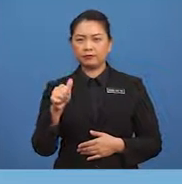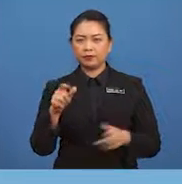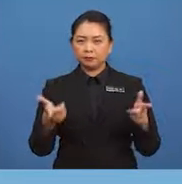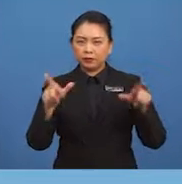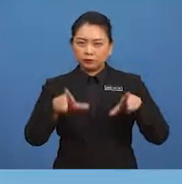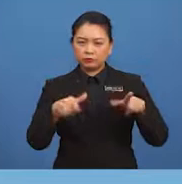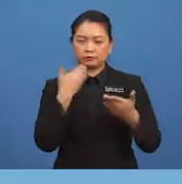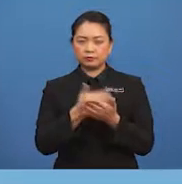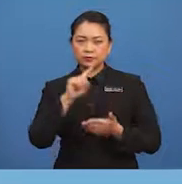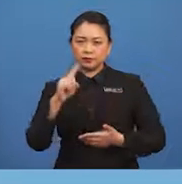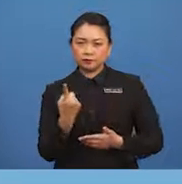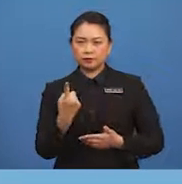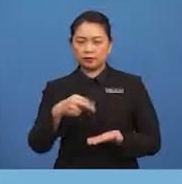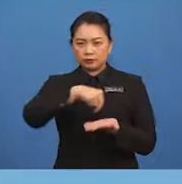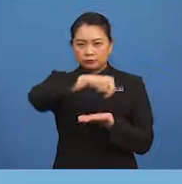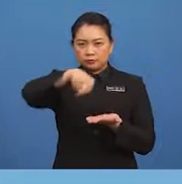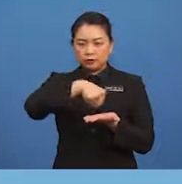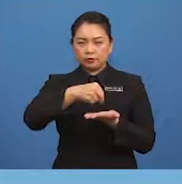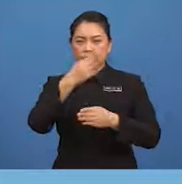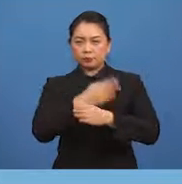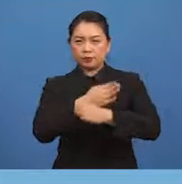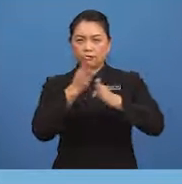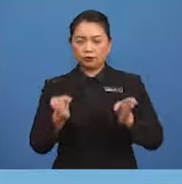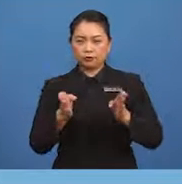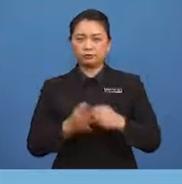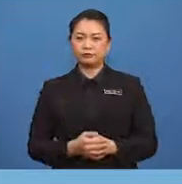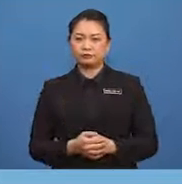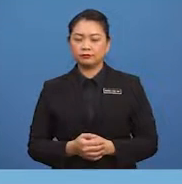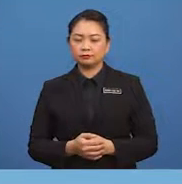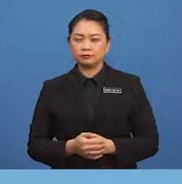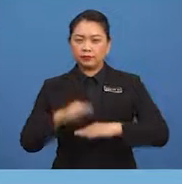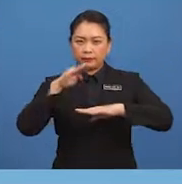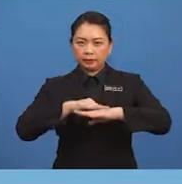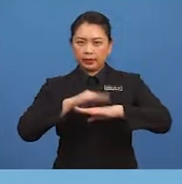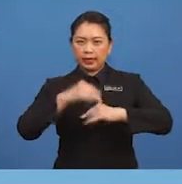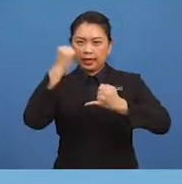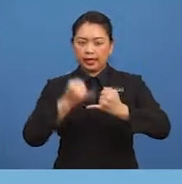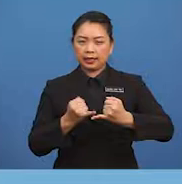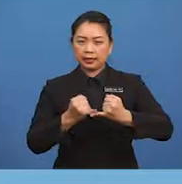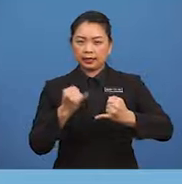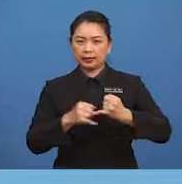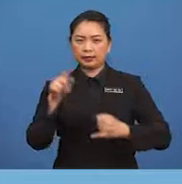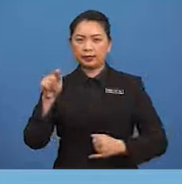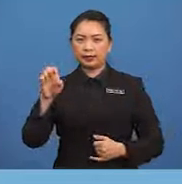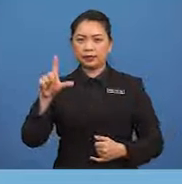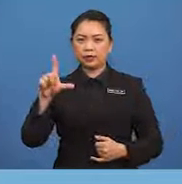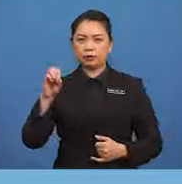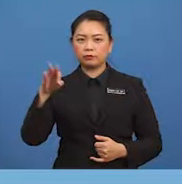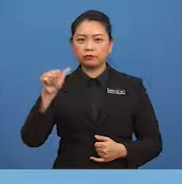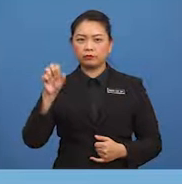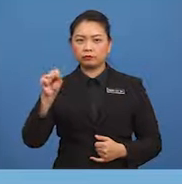sahaja selepas nukleus terbentuk, iaitu pada akhir telofasa.